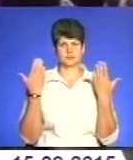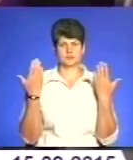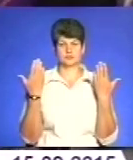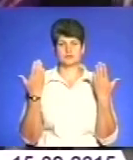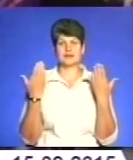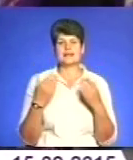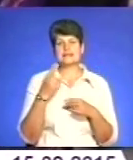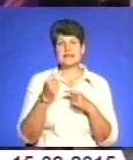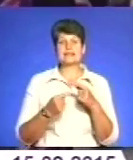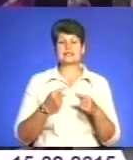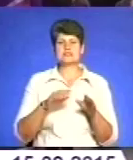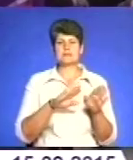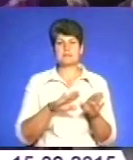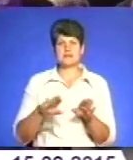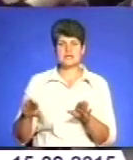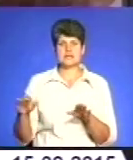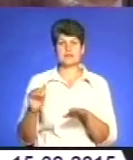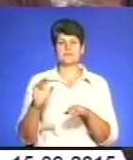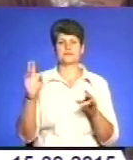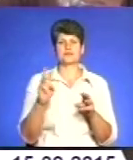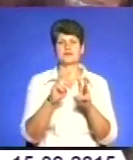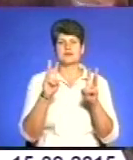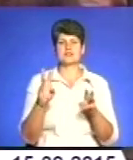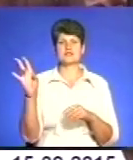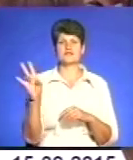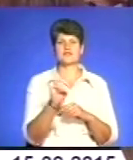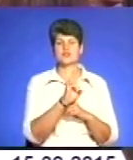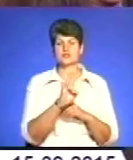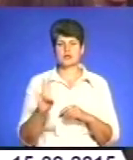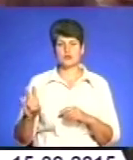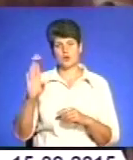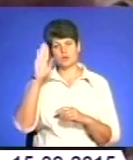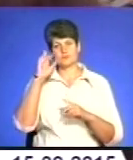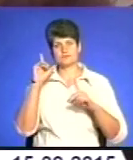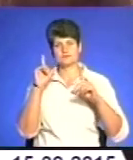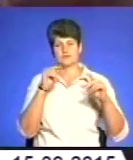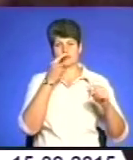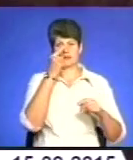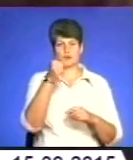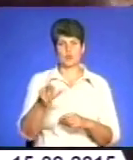За традицією, після благословення священиків, хлопці вирушили у далеку дорогу.